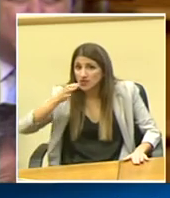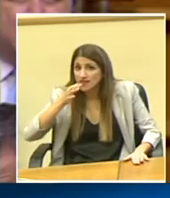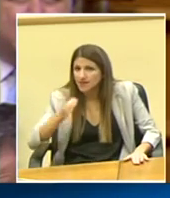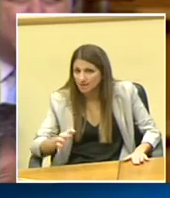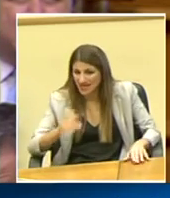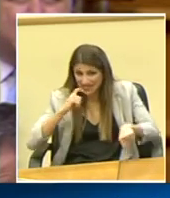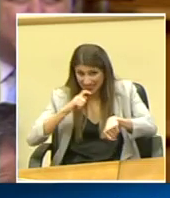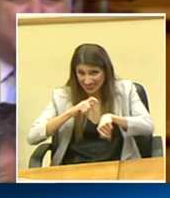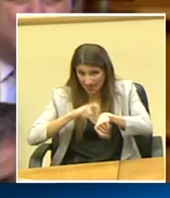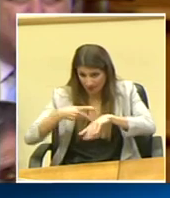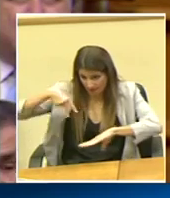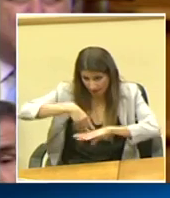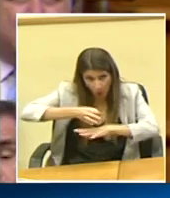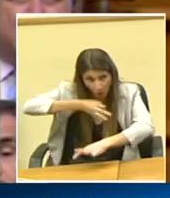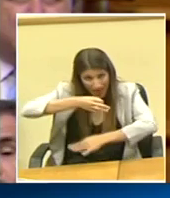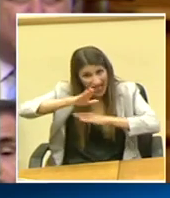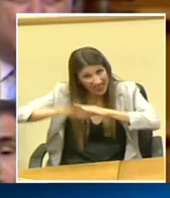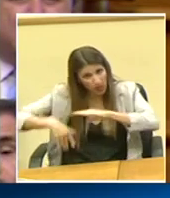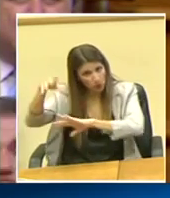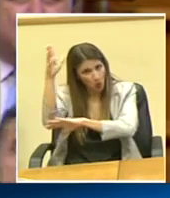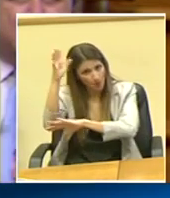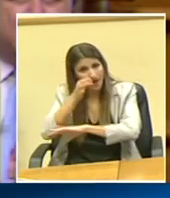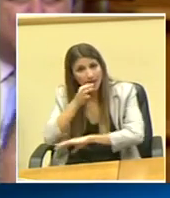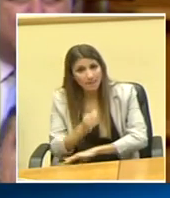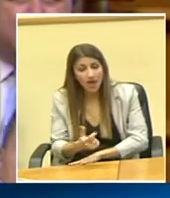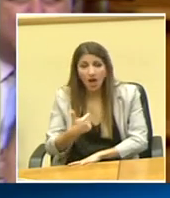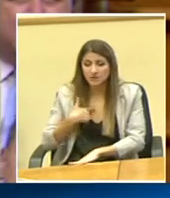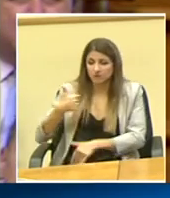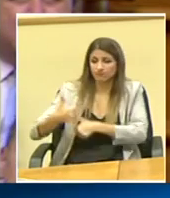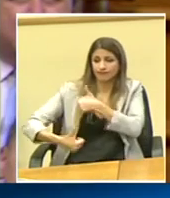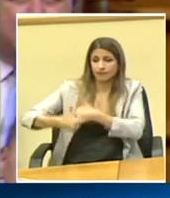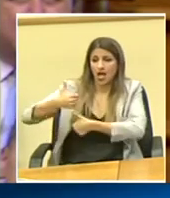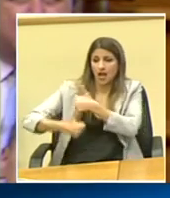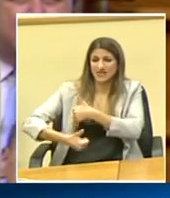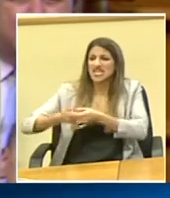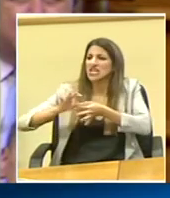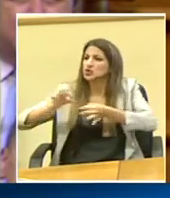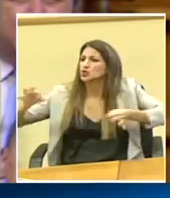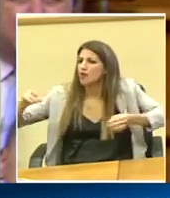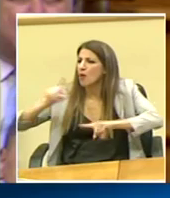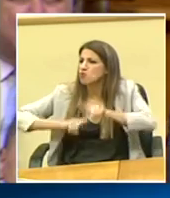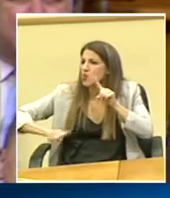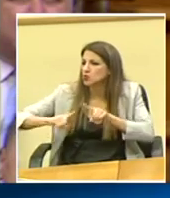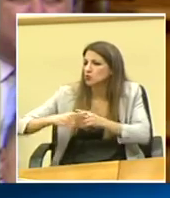βήμα. Θα αναμετρηθούμε, λέει, με την ιστορία και με τις ευθύνες μας.